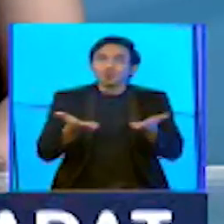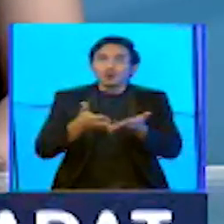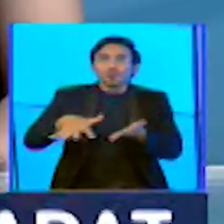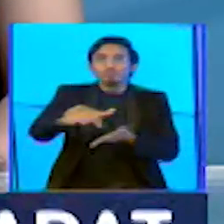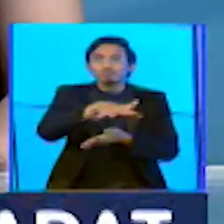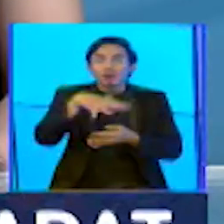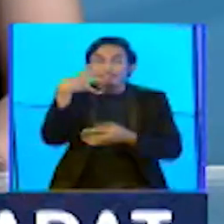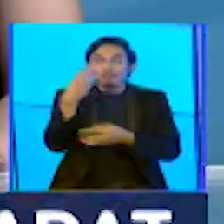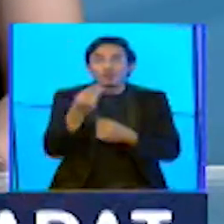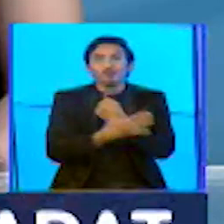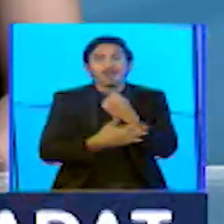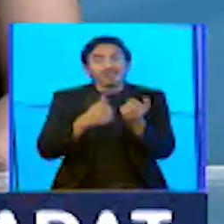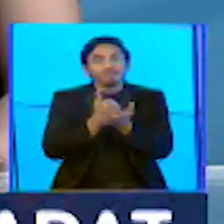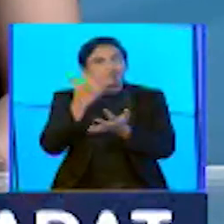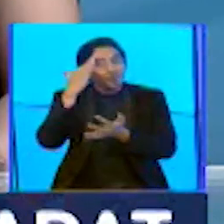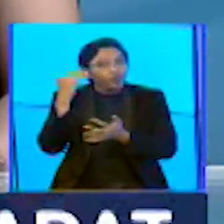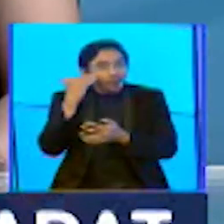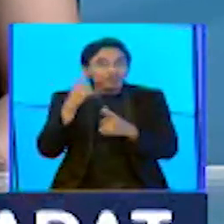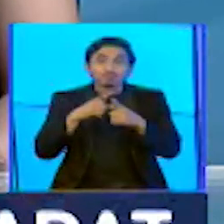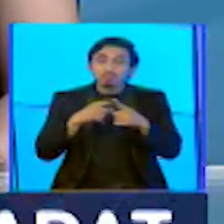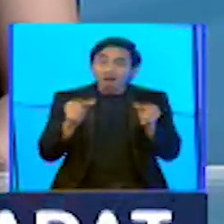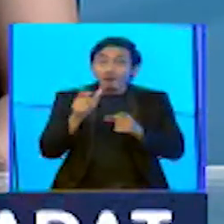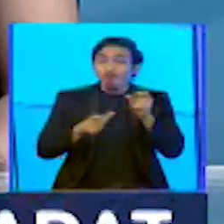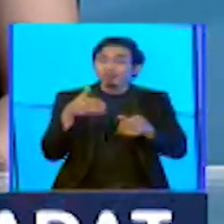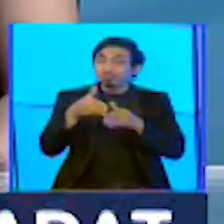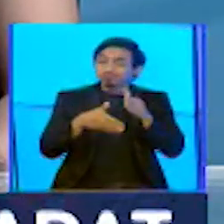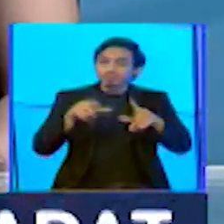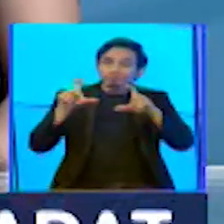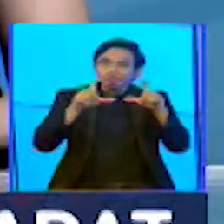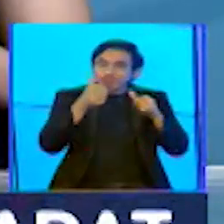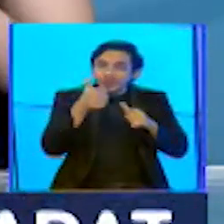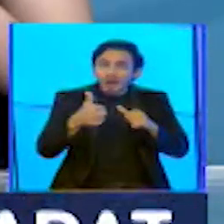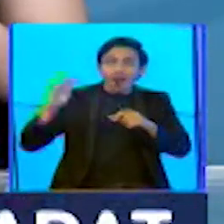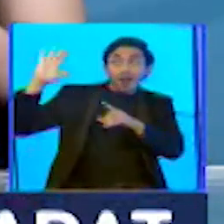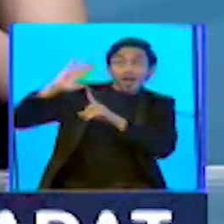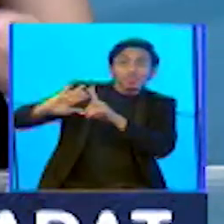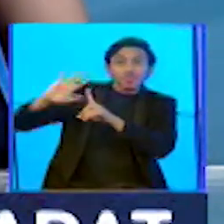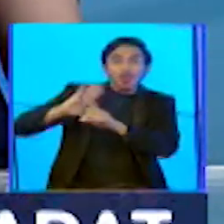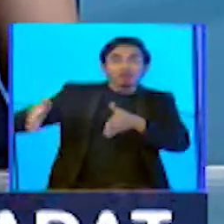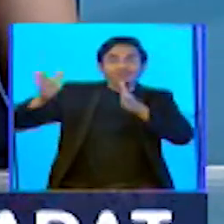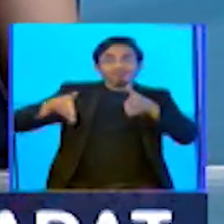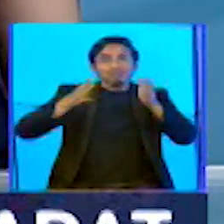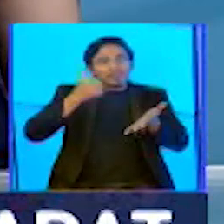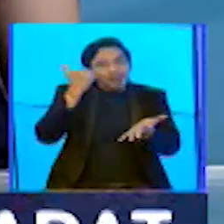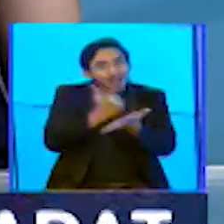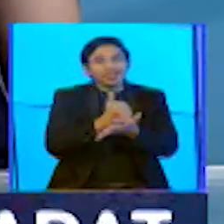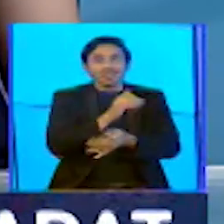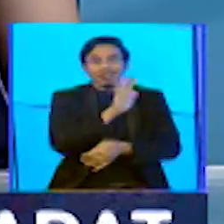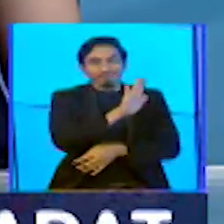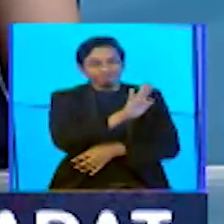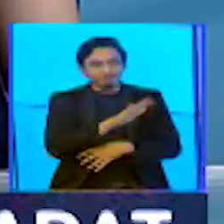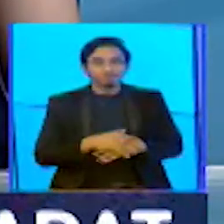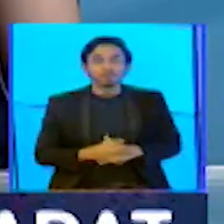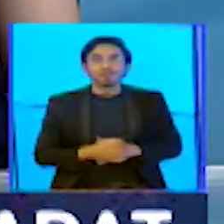di negara Korea dan Jepang. Pengunjung bisa bersuah foto dengan latar bangunan-bangunan yang menjadi ciri khas negara Asia Timur. Seperti